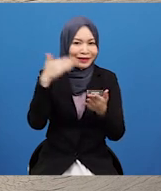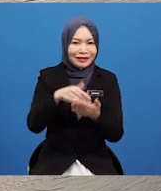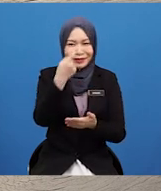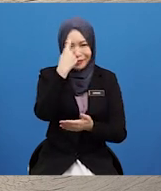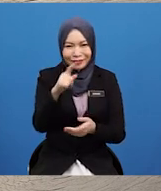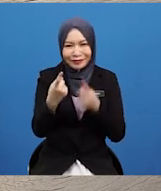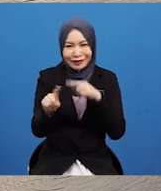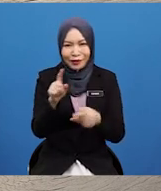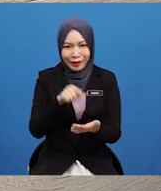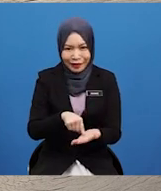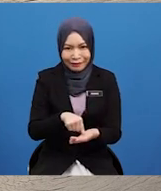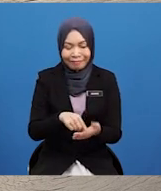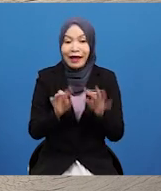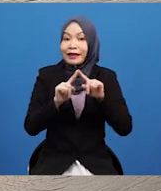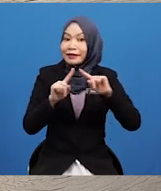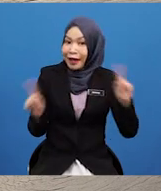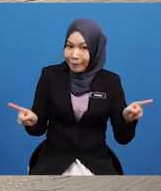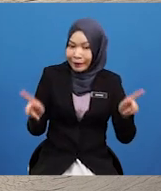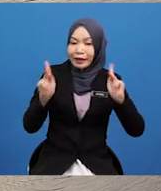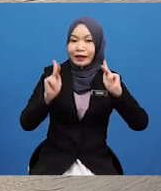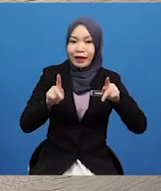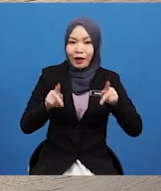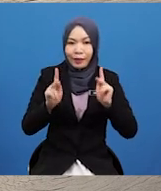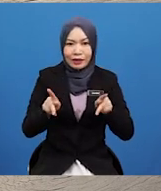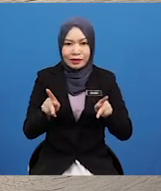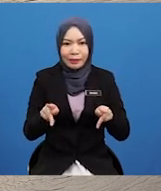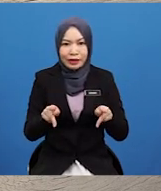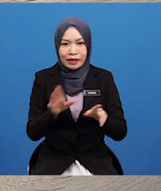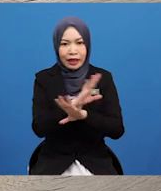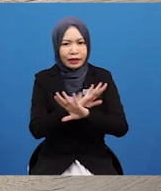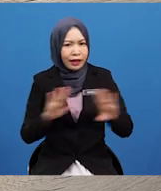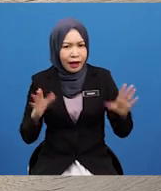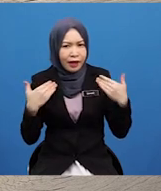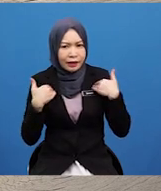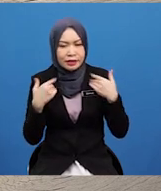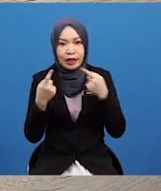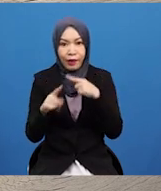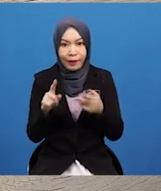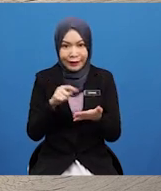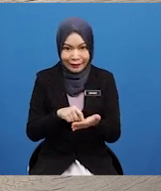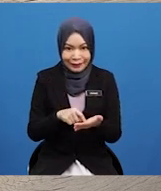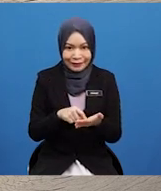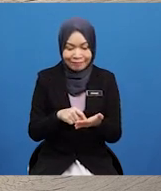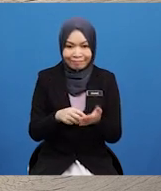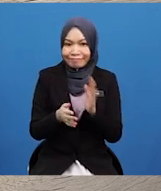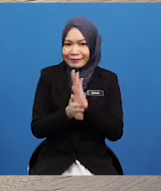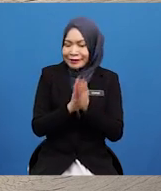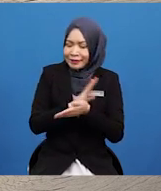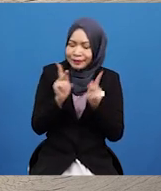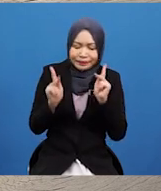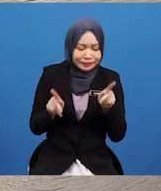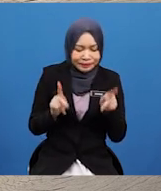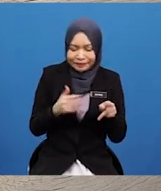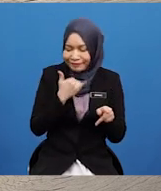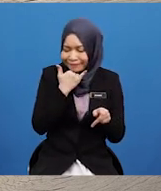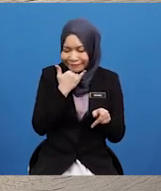Jika jawapan pelajar tiada seperti di atas, ini bererti jawapan pelajar salah dan mendapat kosong markah